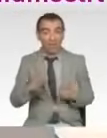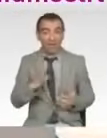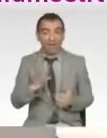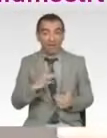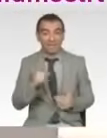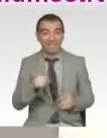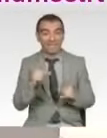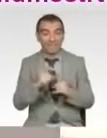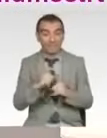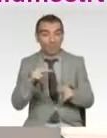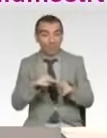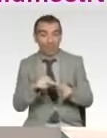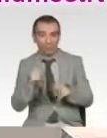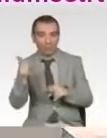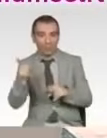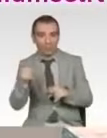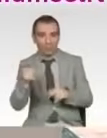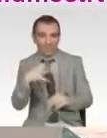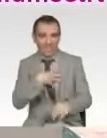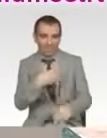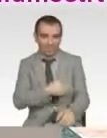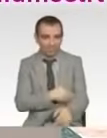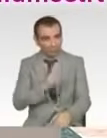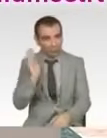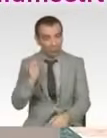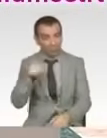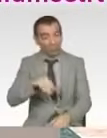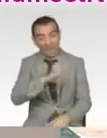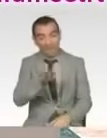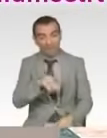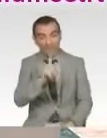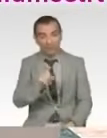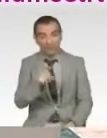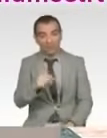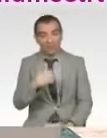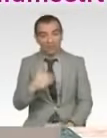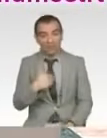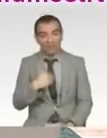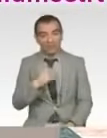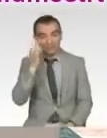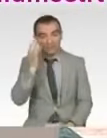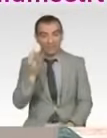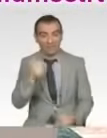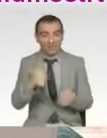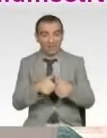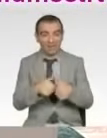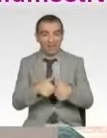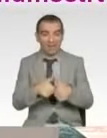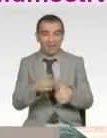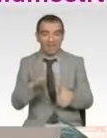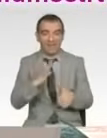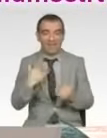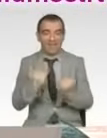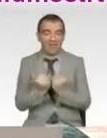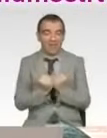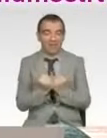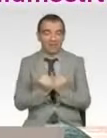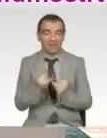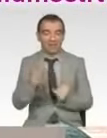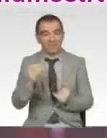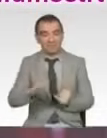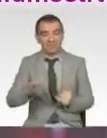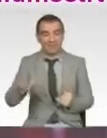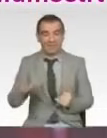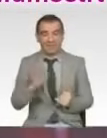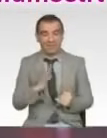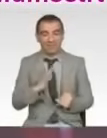Eşini Demokratik Kongo'ya götürdüm, onu merak ediyorum. Bunların hepsini soracağız. Benim de bir kardeşim Çinli bir kızla evli. Öyle mi? Evet, çok güzel bebeklerimiz